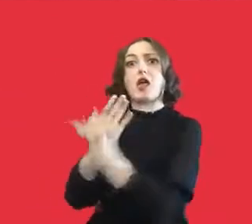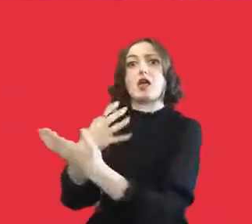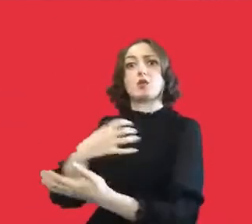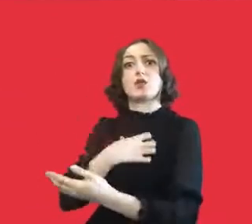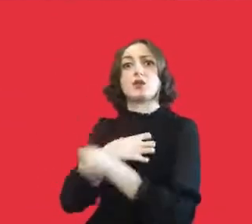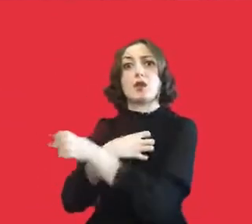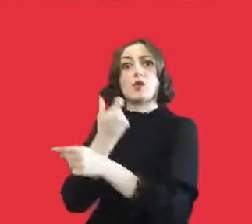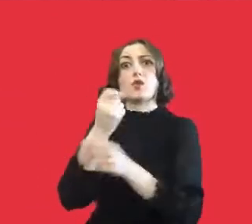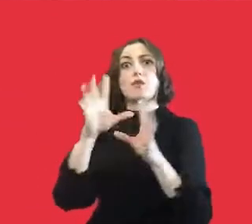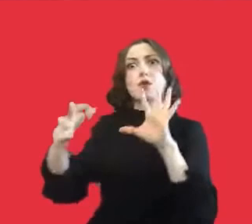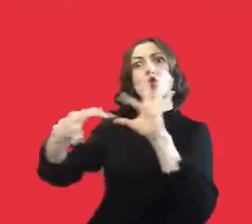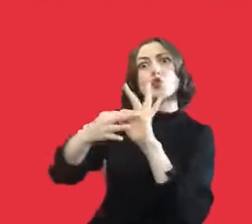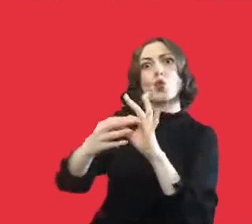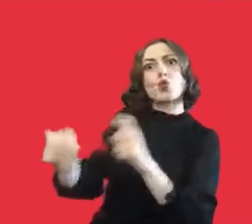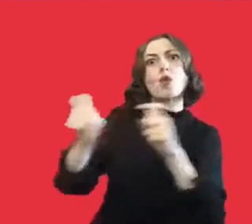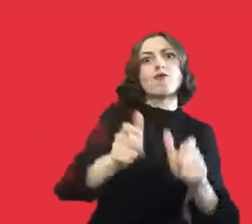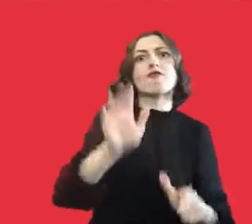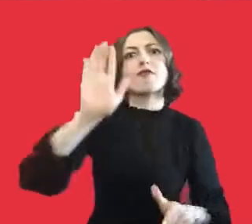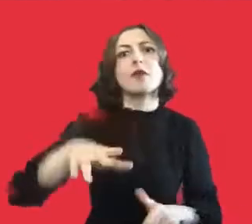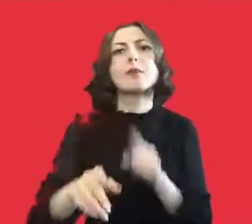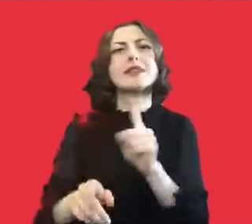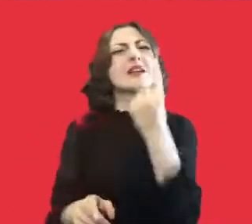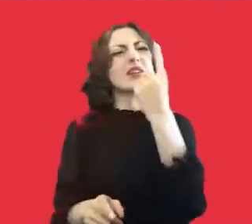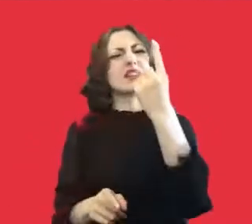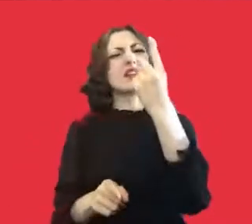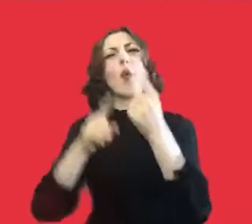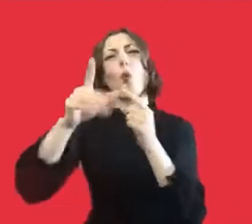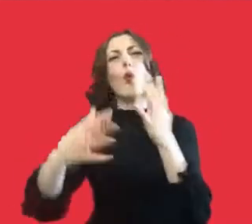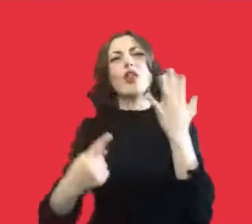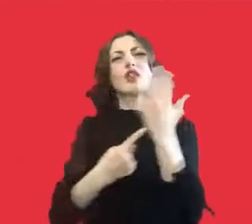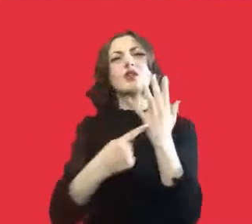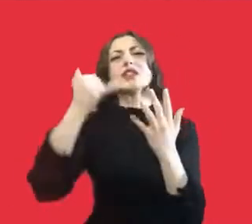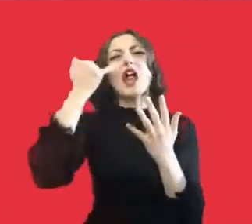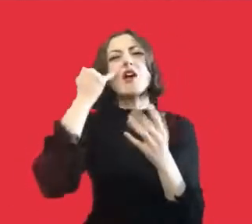dünyada konumlandırmaya çalışıyor. Bunlardan bir tanesi de o dijital platformumuz olan